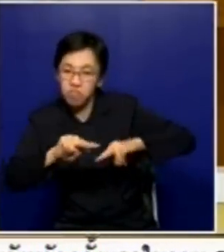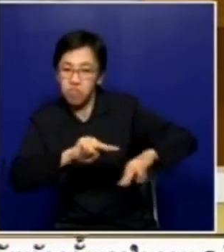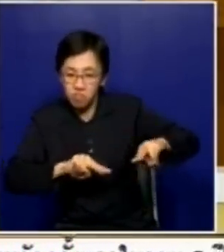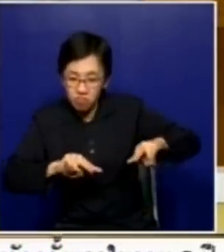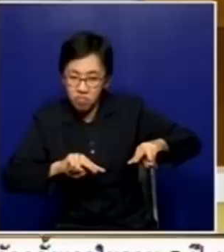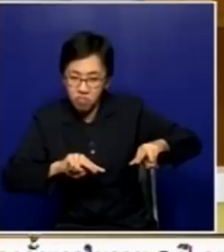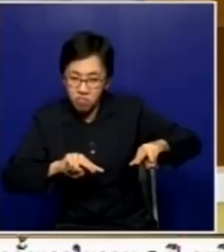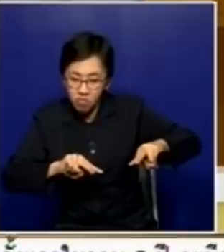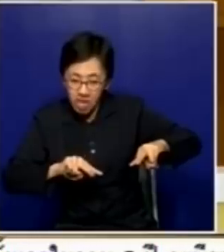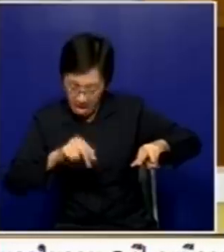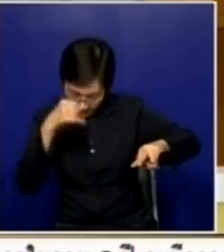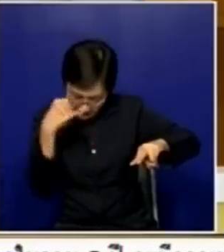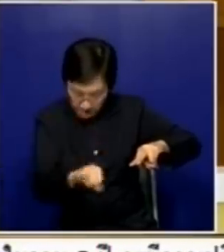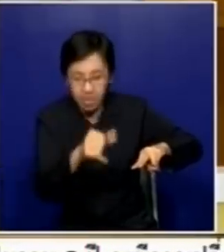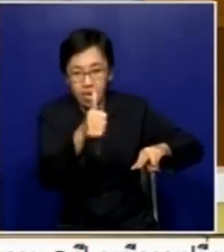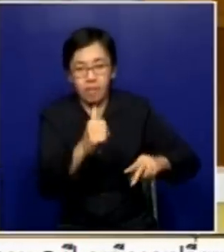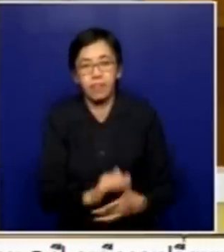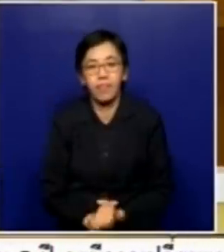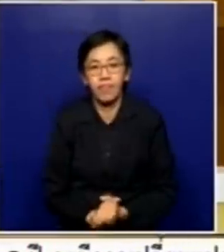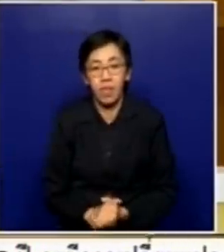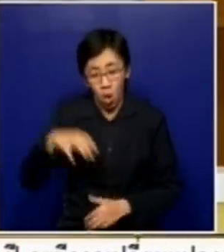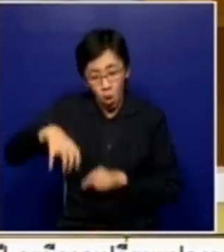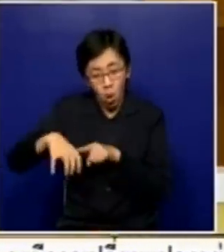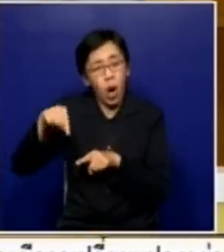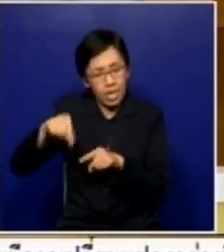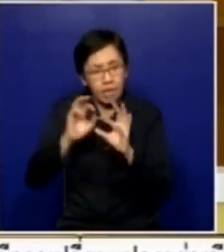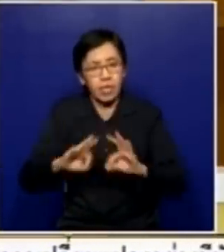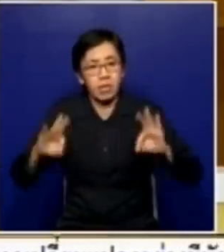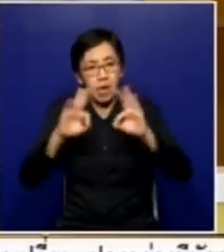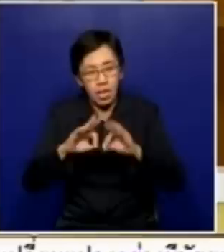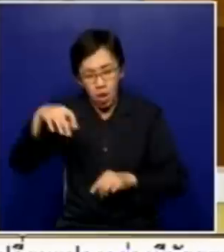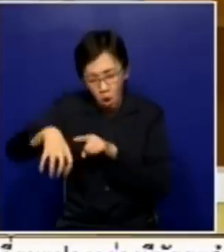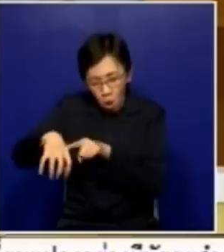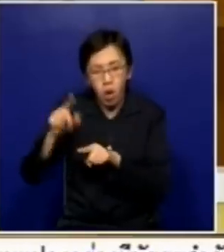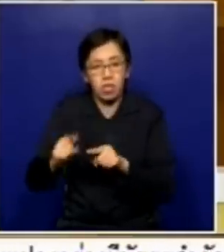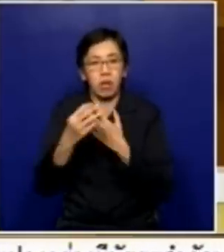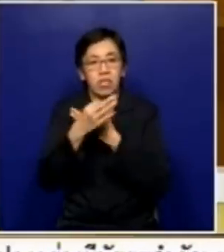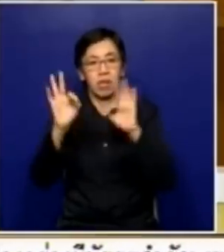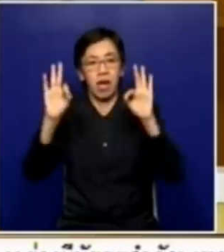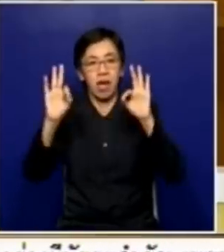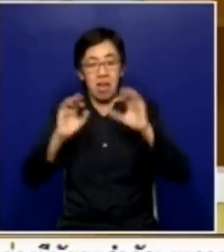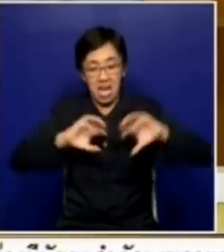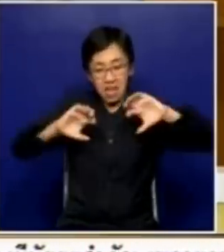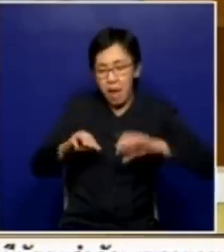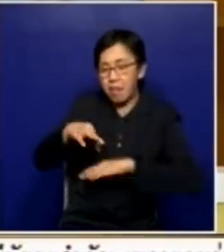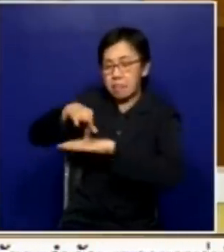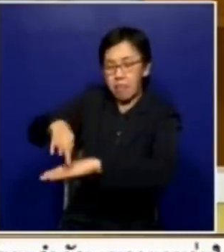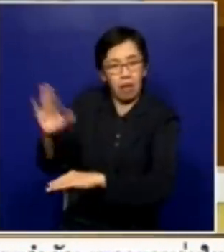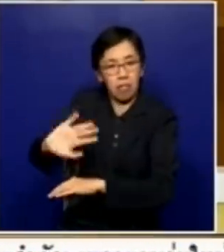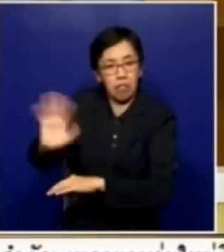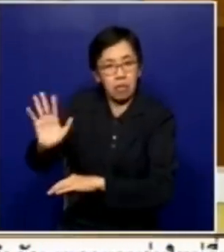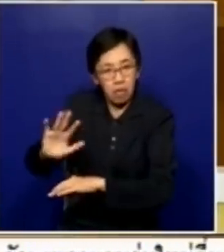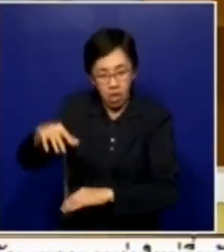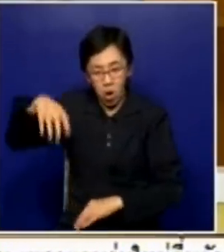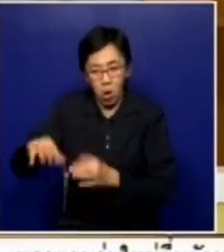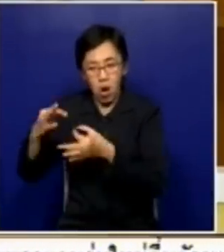บดำเนิกแลเอาผิดซึองคกรเห่านั้นจงจำเป็นมากทจะต้องมีที่มาทเป็อสระจากฝายบริหารมีที่มาทเป็อสระ